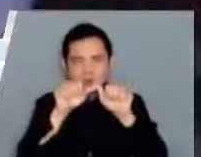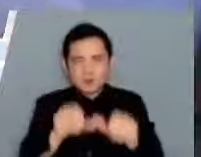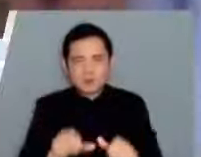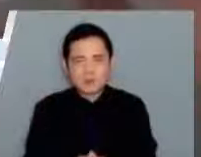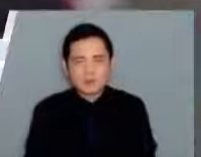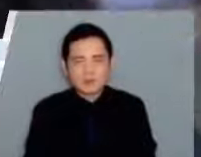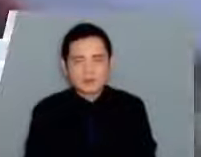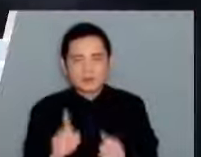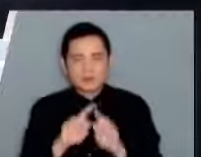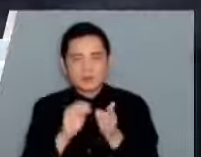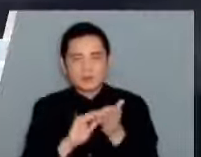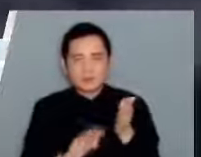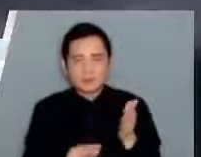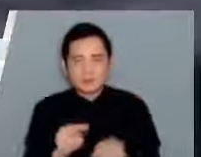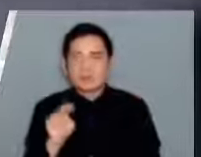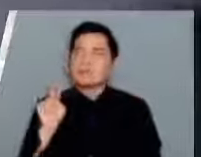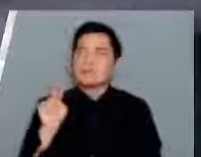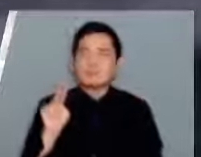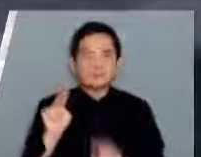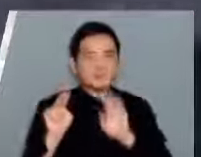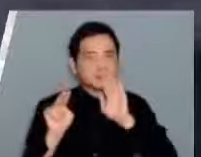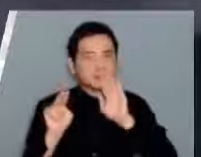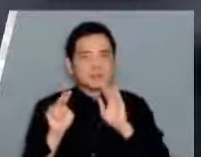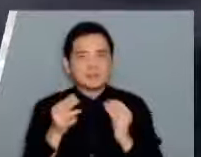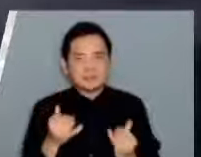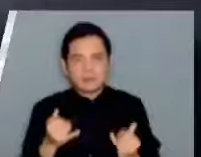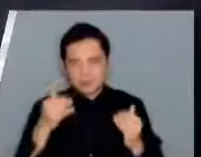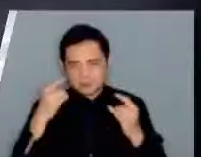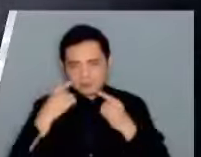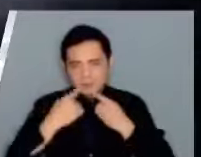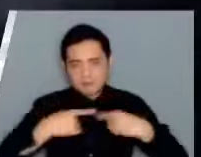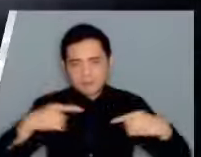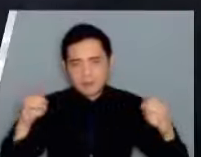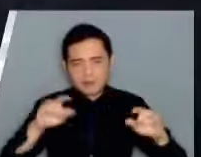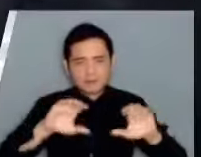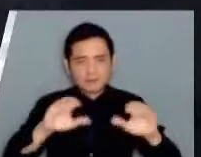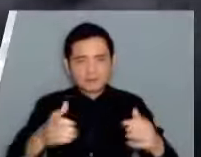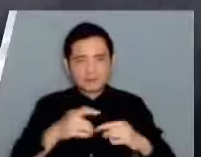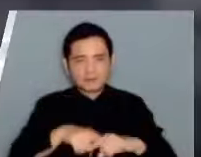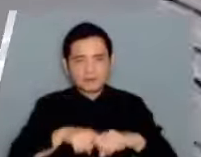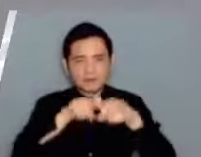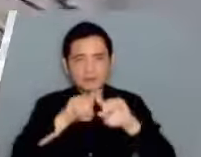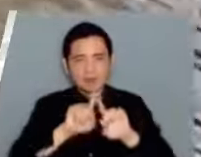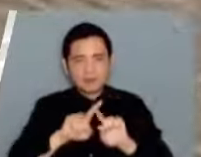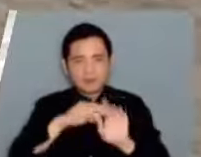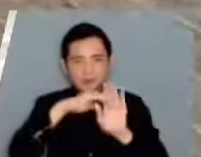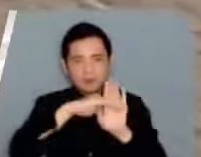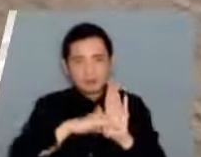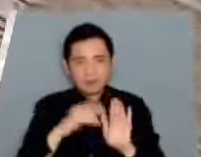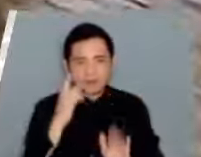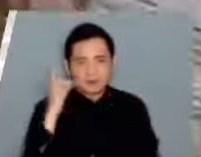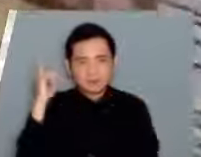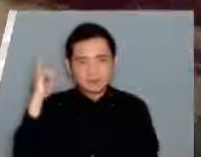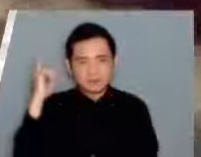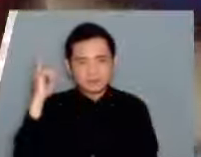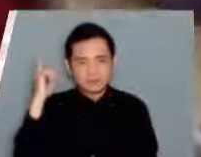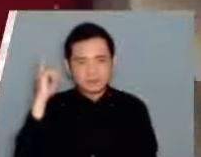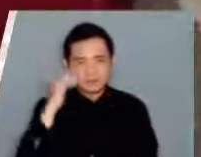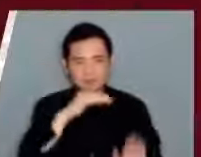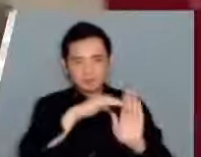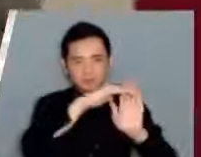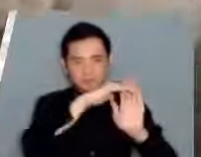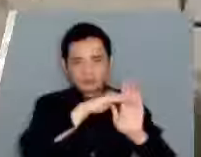mag-aaral kaya nagdeklara na ng suspensyon ng klase ang mga bayan ng Cabuyao kalamba Binan at san